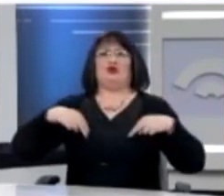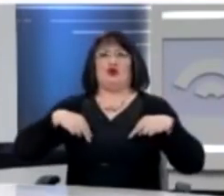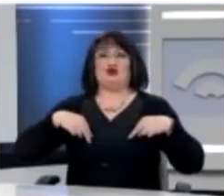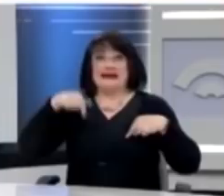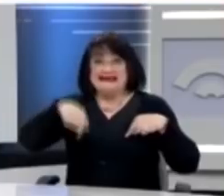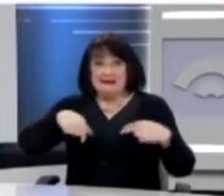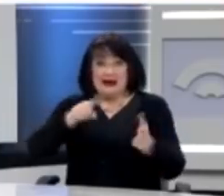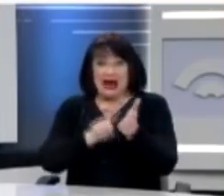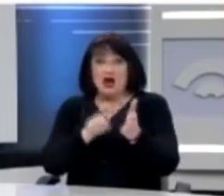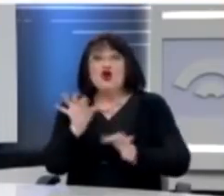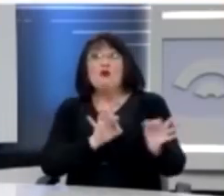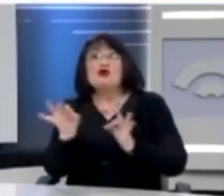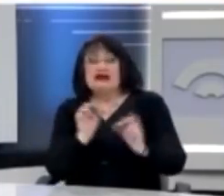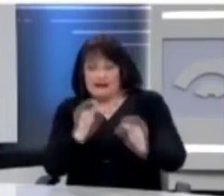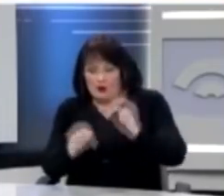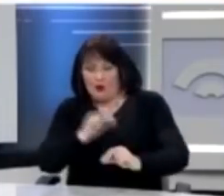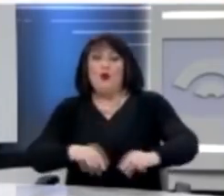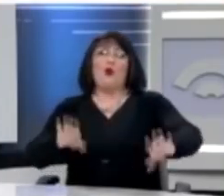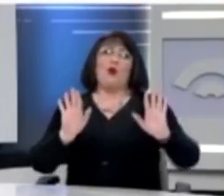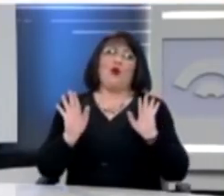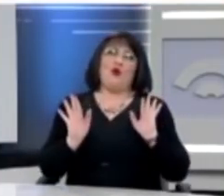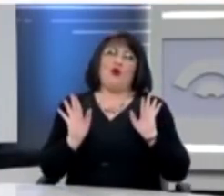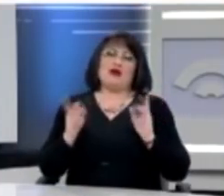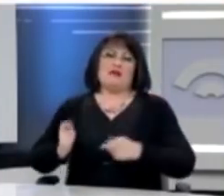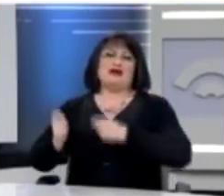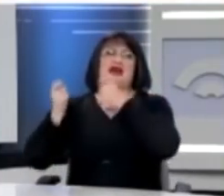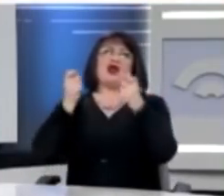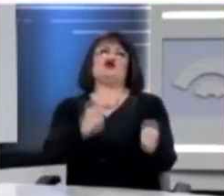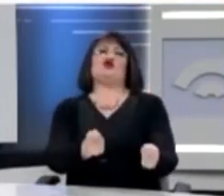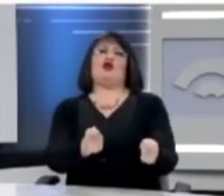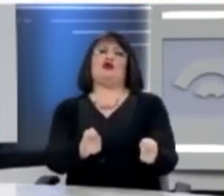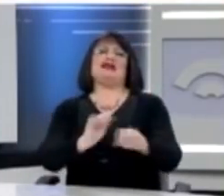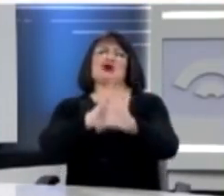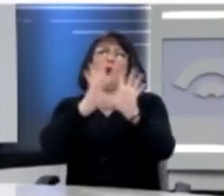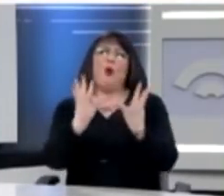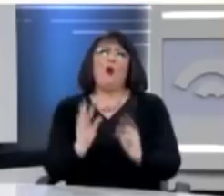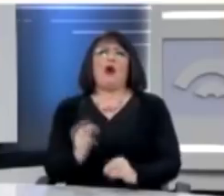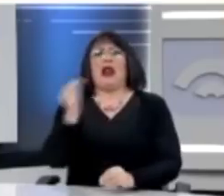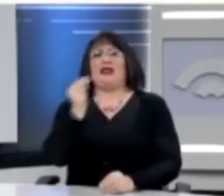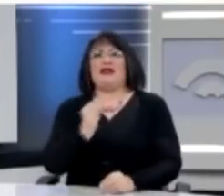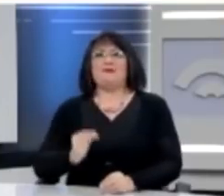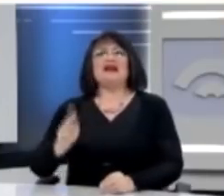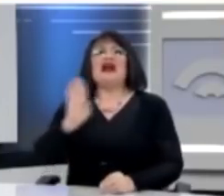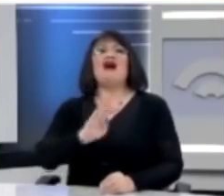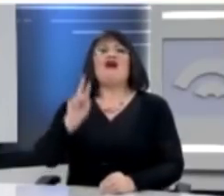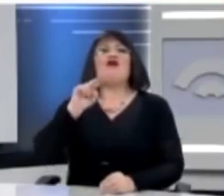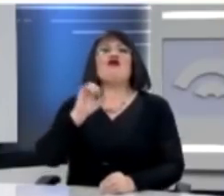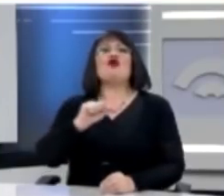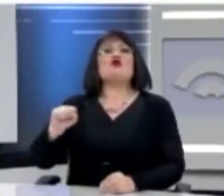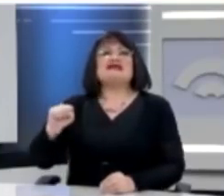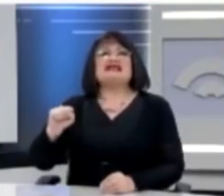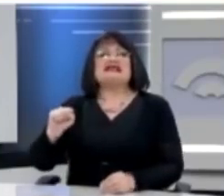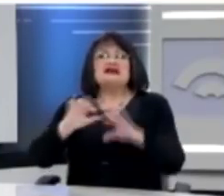ψηφίζεται απόψε, αλλά για εν λευκό εξουσιοδότηση στον Υπουργό Βρούτση να μην